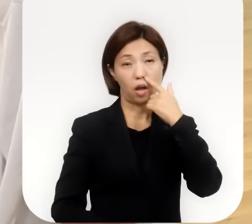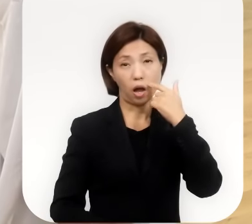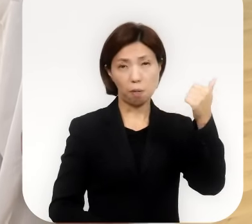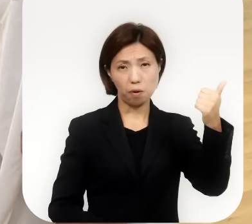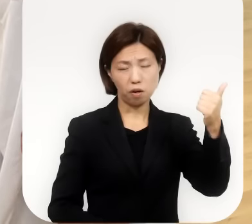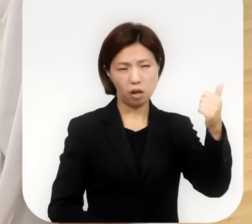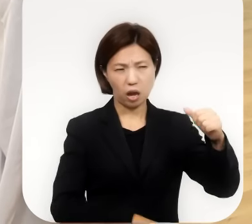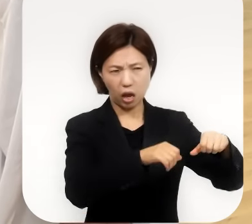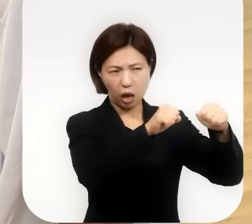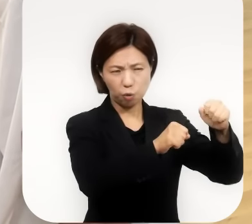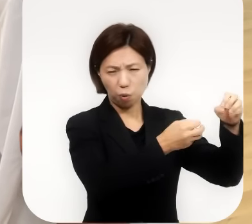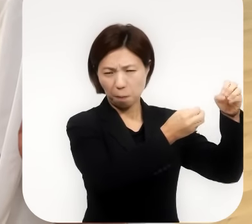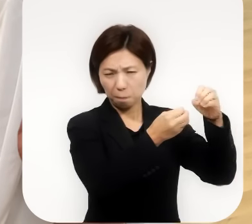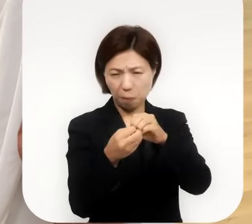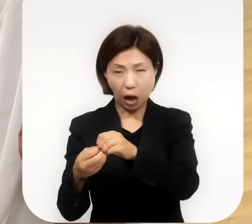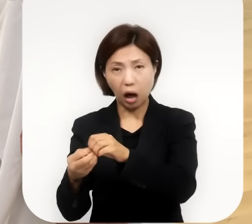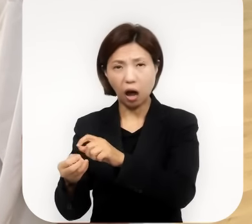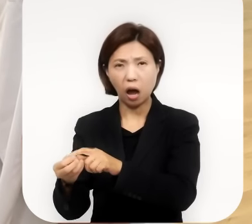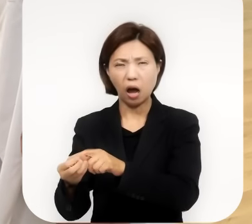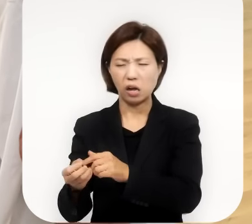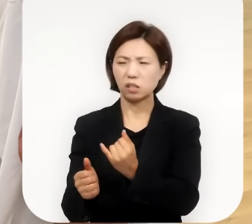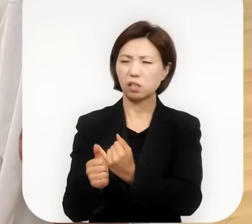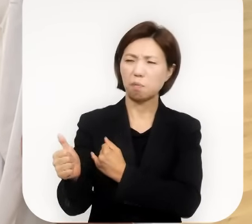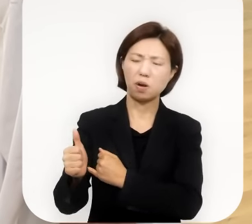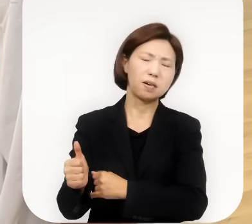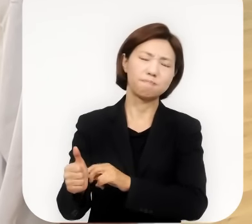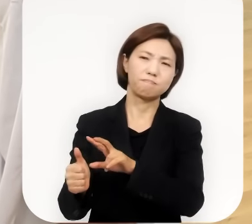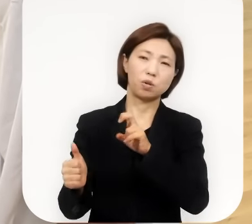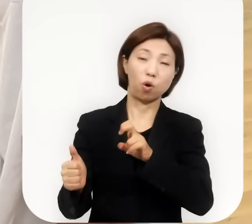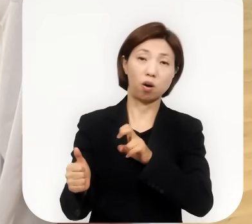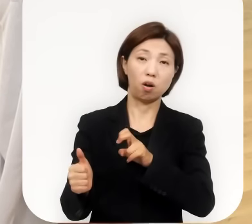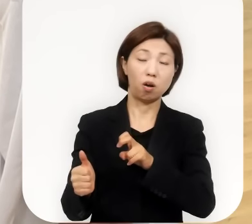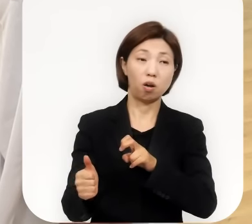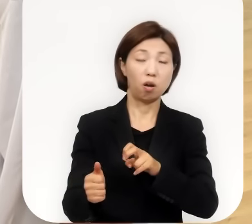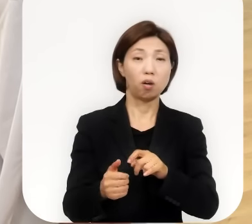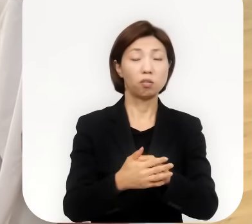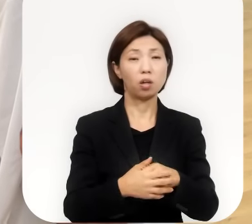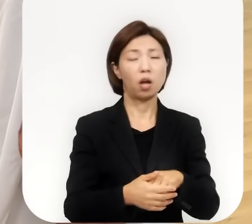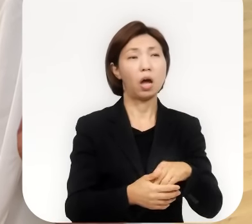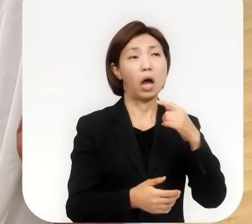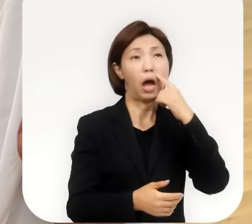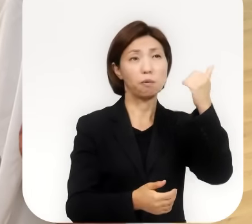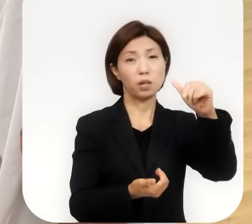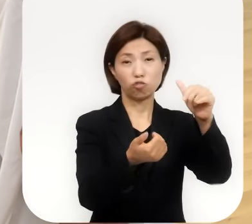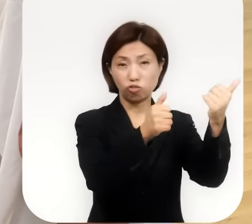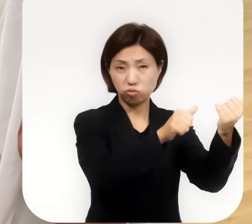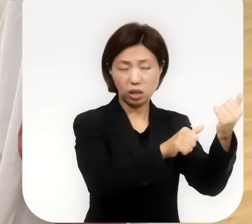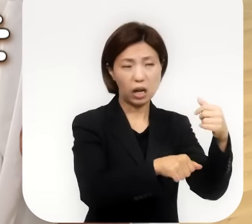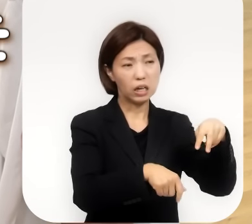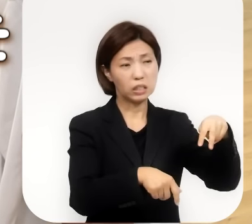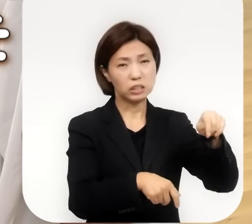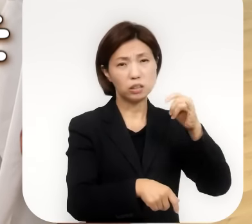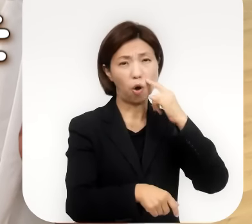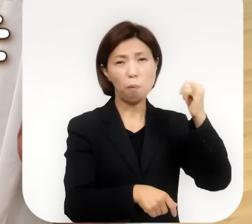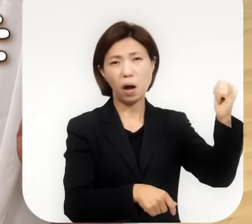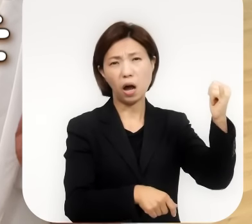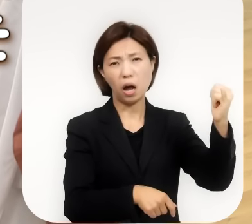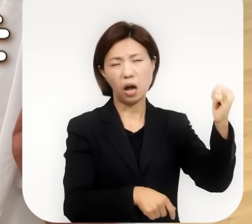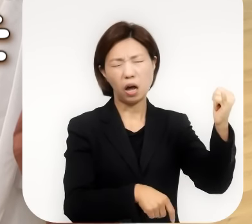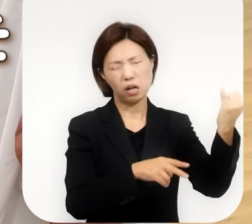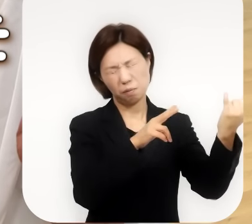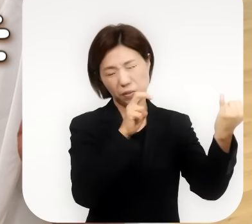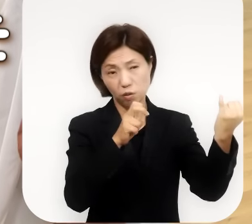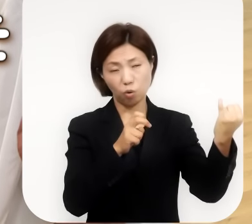모든게 아버님의 행동 말투 같아서 아버님이 미웠습니다 돌아가시고 나니 어머님도 미웠습니다 이젠 어머니 집에